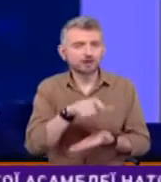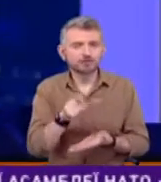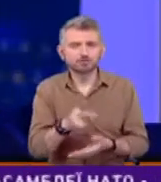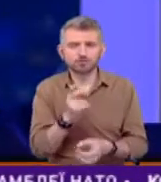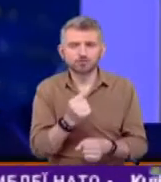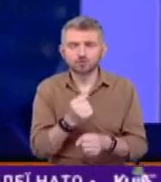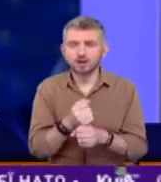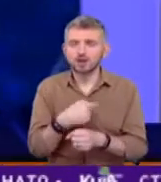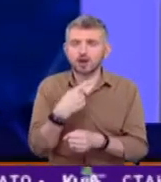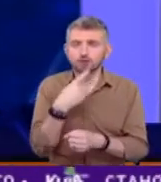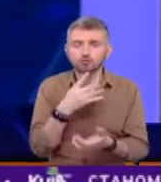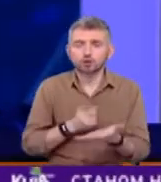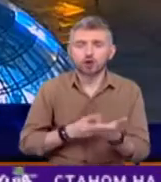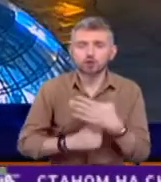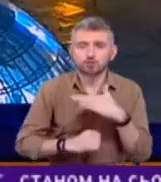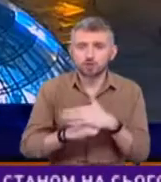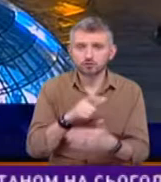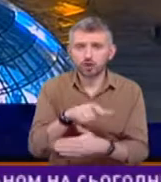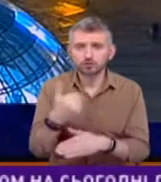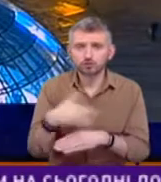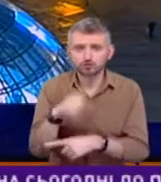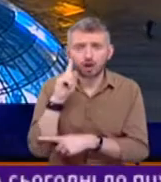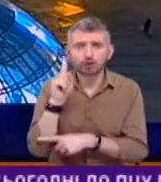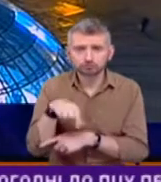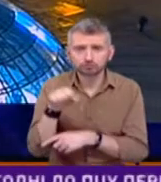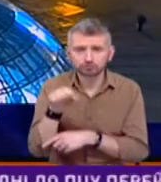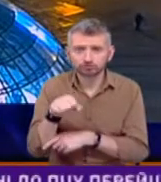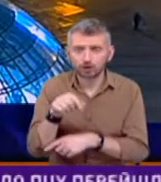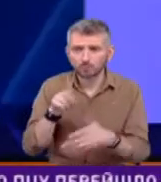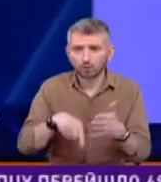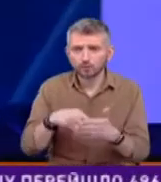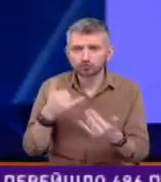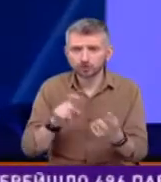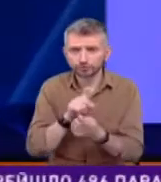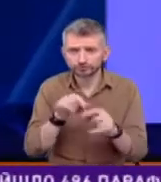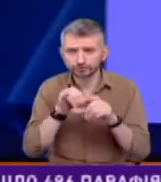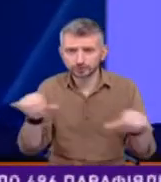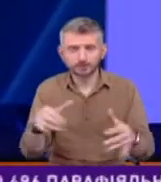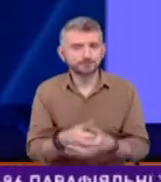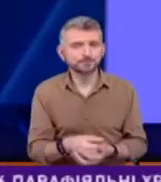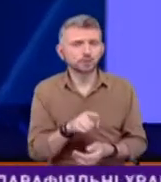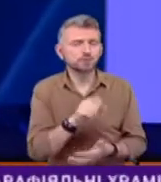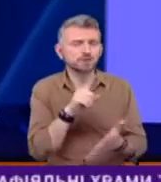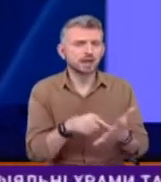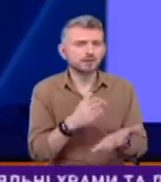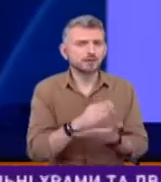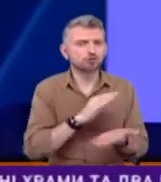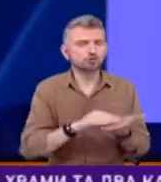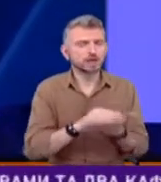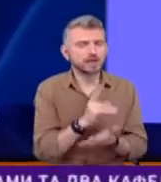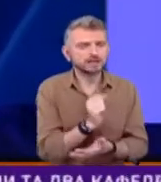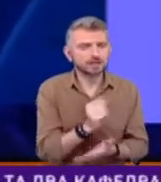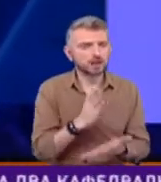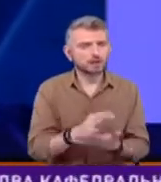роботу. Я просто говорю про доказову базу. Просто. А люди вже почали говорити. Тут питання, знову ж таки, є журналістика,